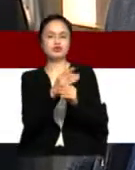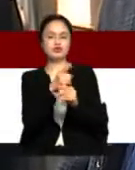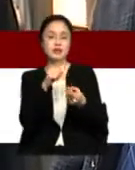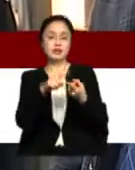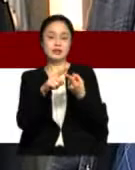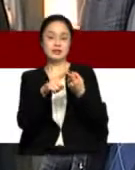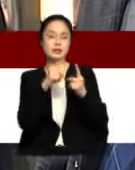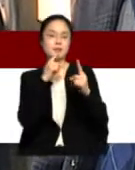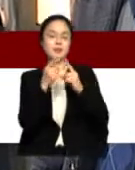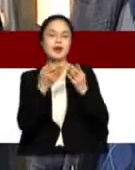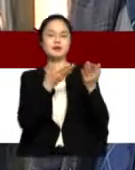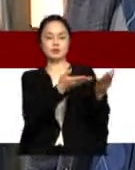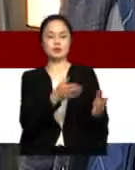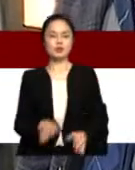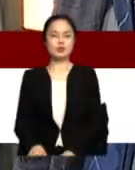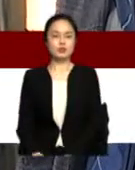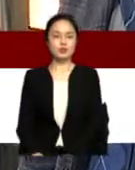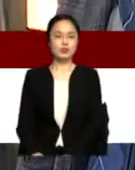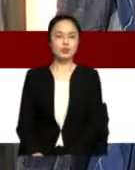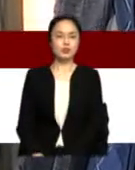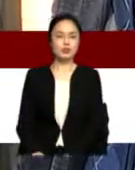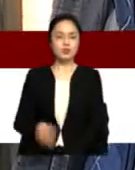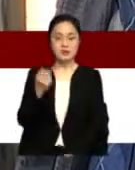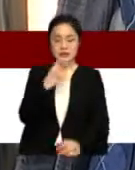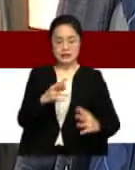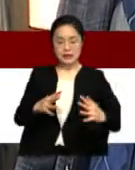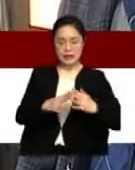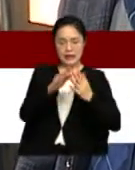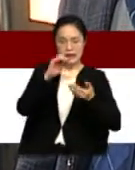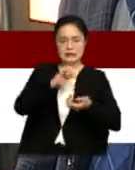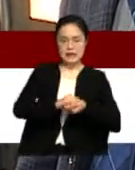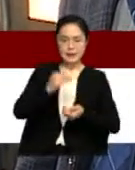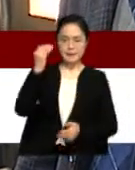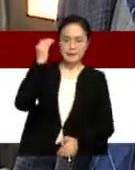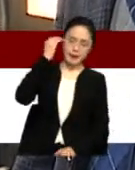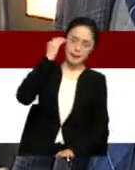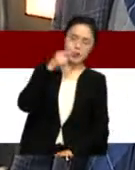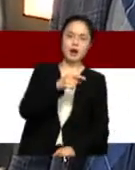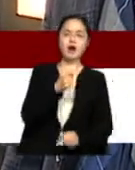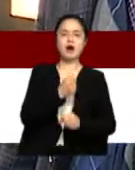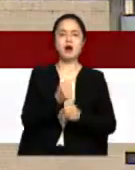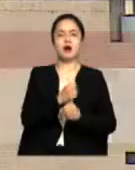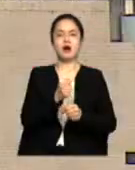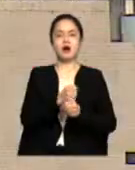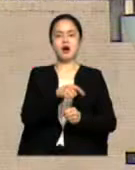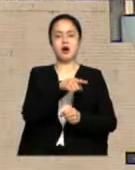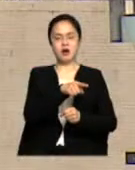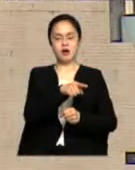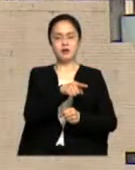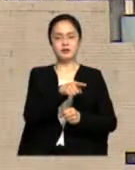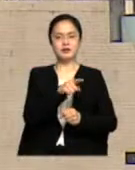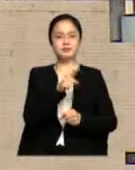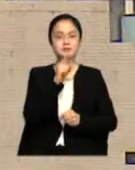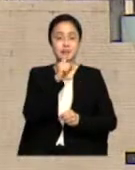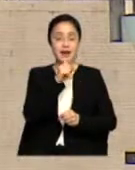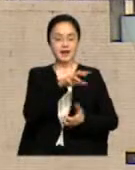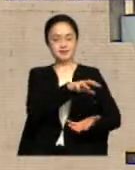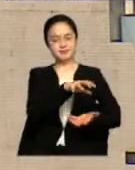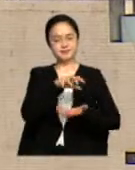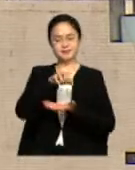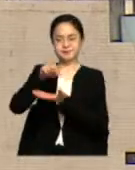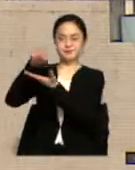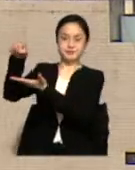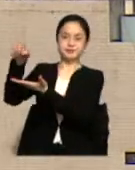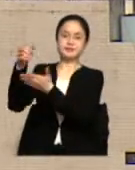황당하게 만드는 그런 류의 이런 정책 결정에 대해 굉장히 우리 이의를 제기하고 있고 올해 기준으로 노원구